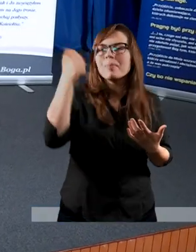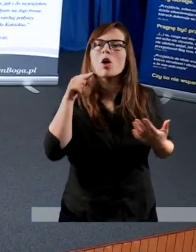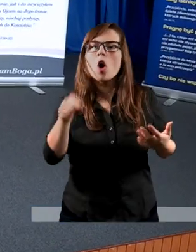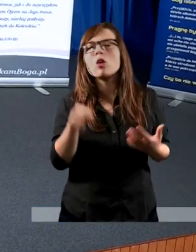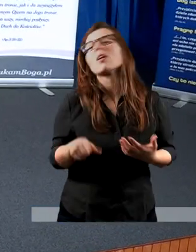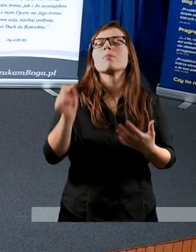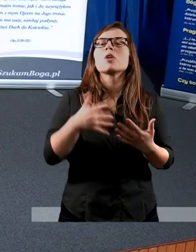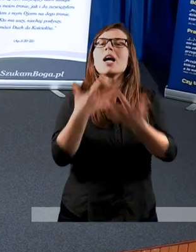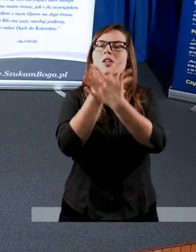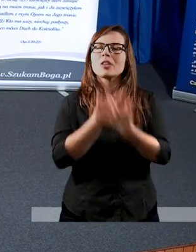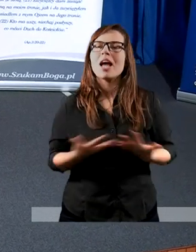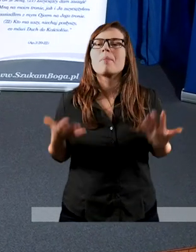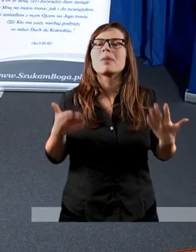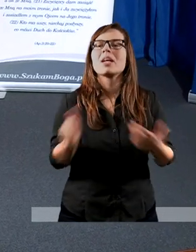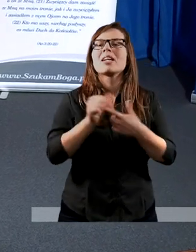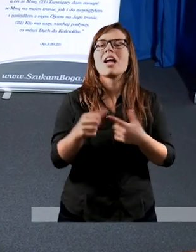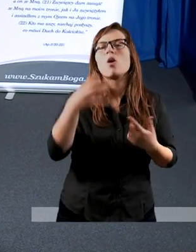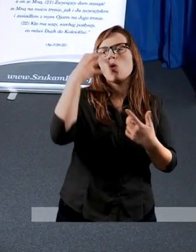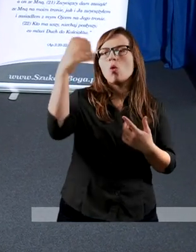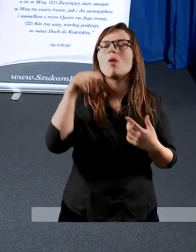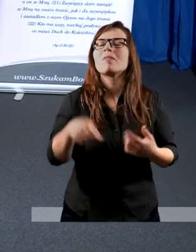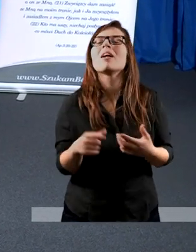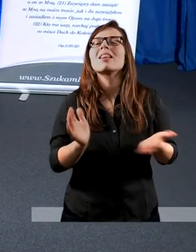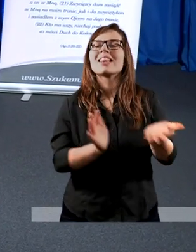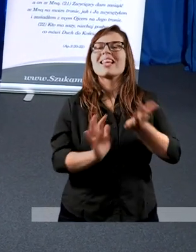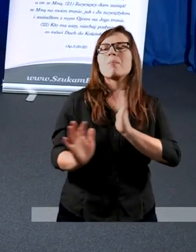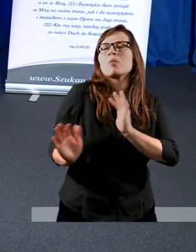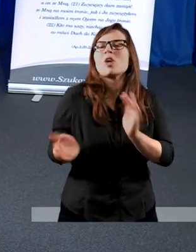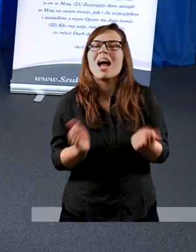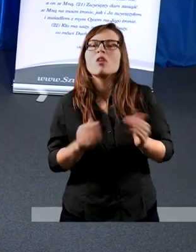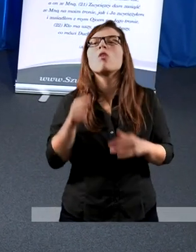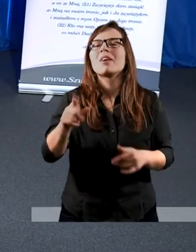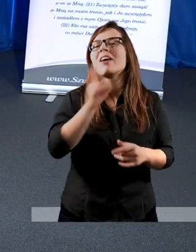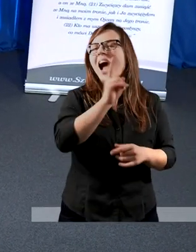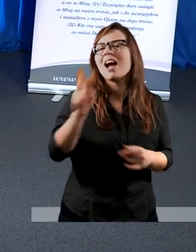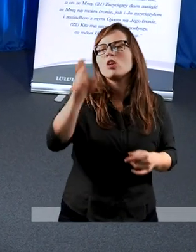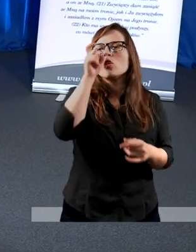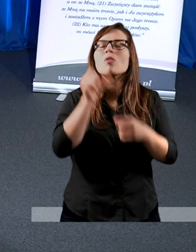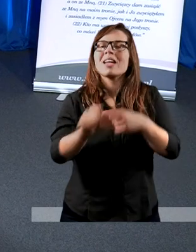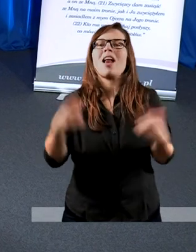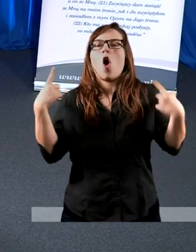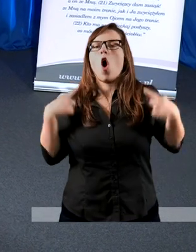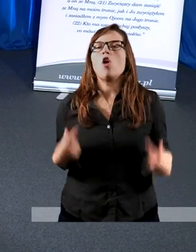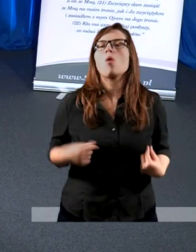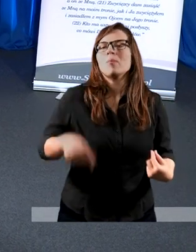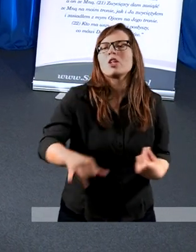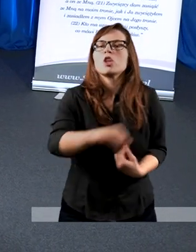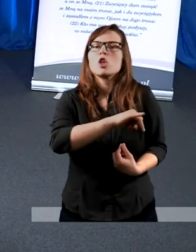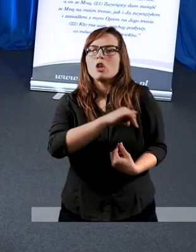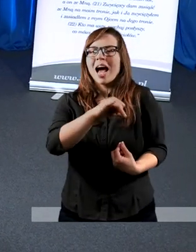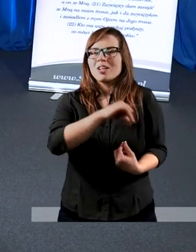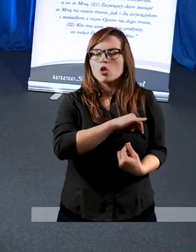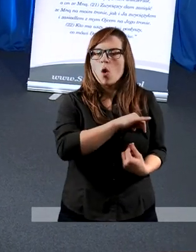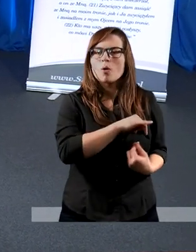że ziemia jest królestwem w tej chwili szatana, że każdy człowiek jest osobą grzeszną,